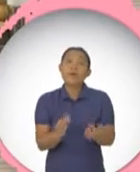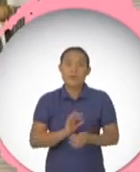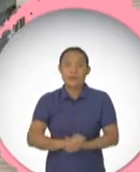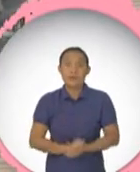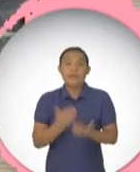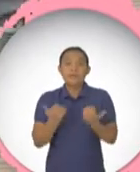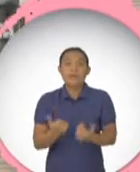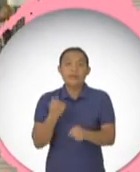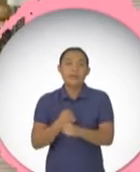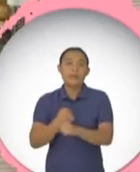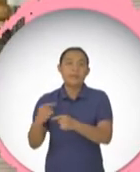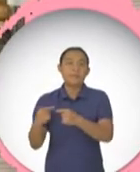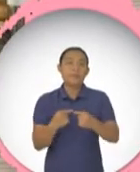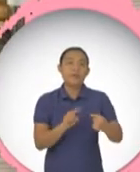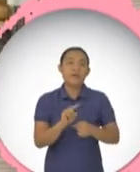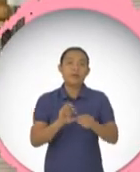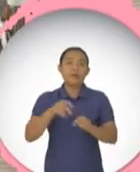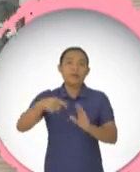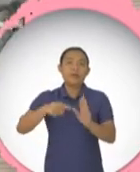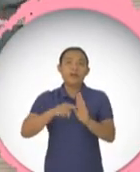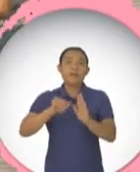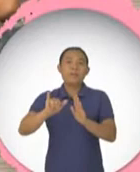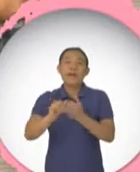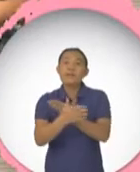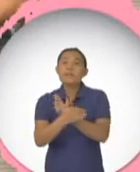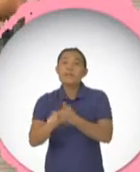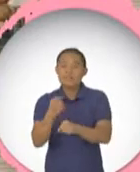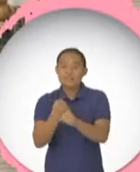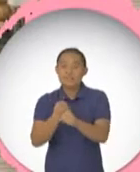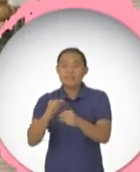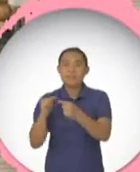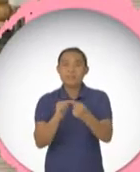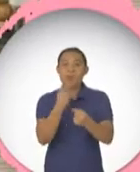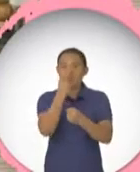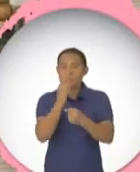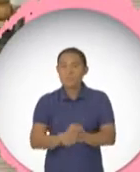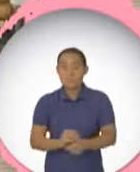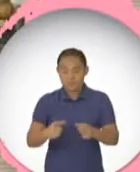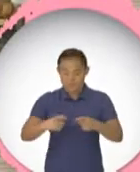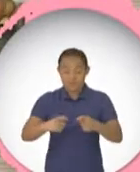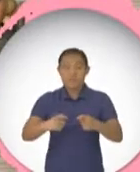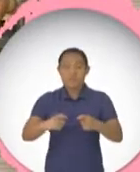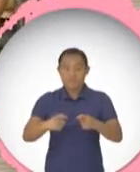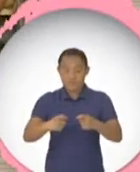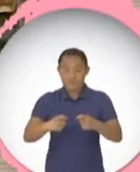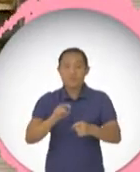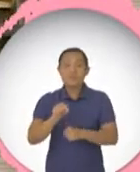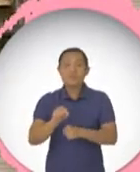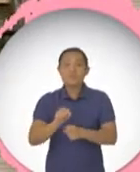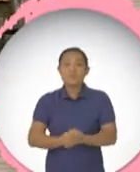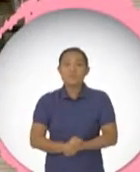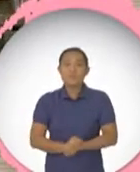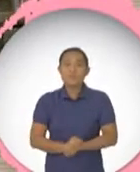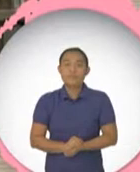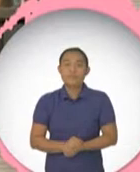ายผีเสื้อกันอันนี้เราไปแช่ตู้เย็นไว้นี่กี่นาทีนะครับอาจารย์ครับ ค่ะประมาณ ครึ่งชั่วโมงแต่จริงๆแล้วถ้าต้องการให้อยู่ตัวละหั่น